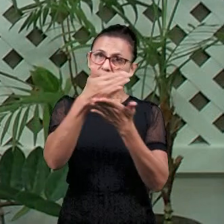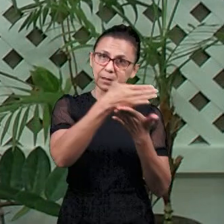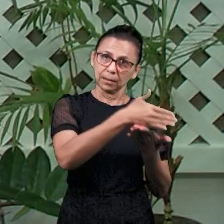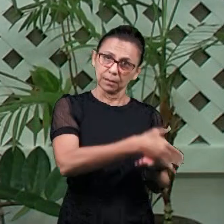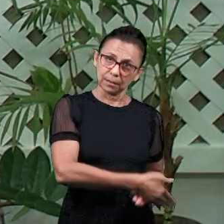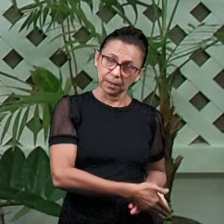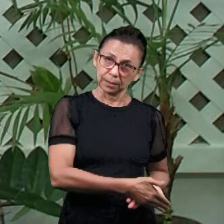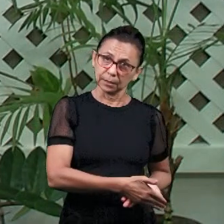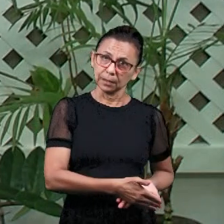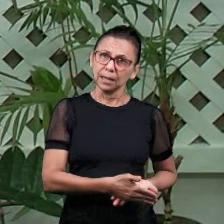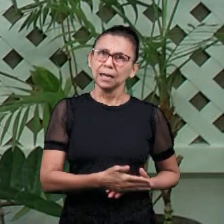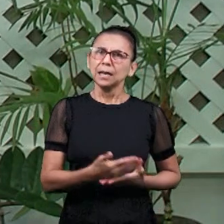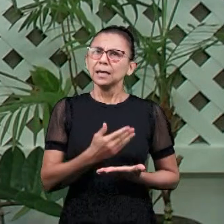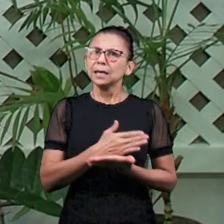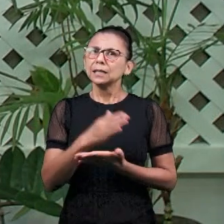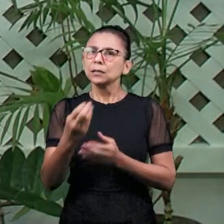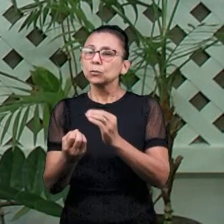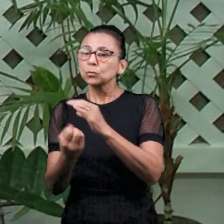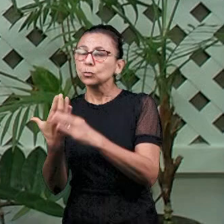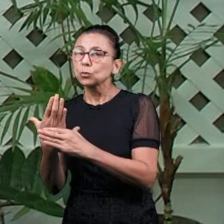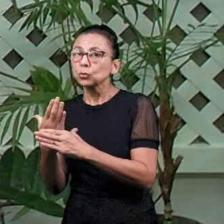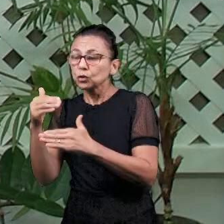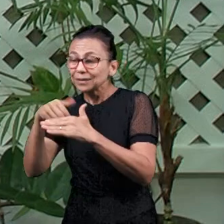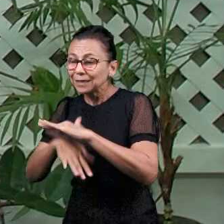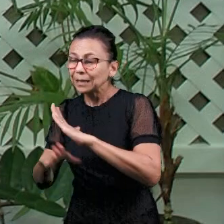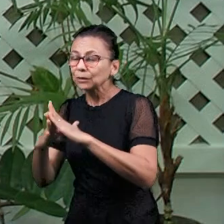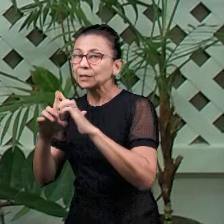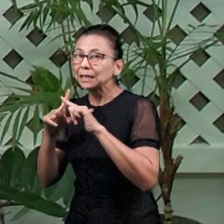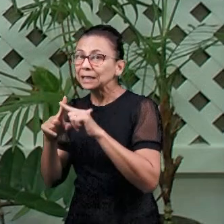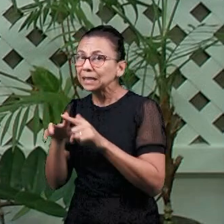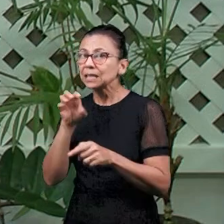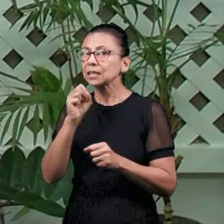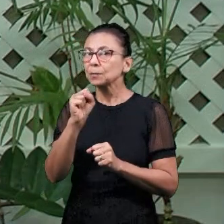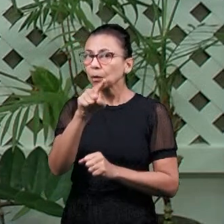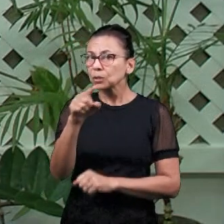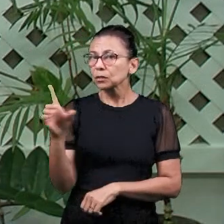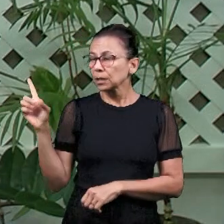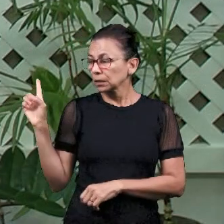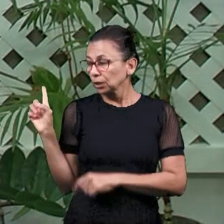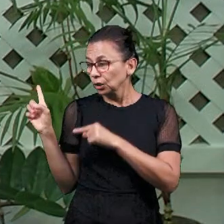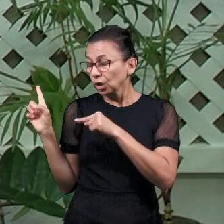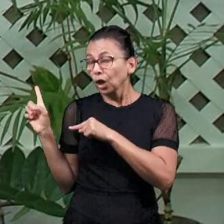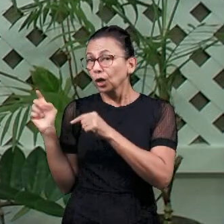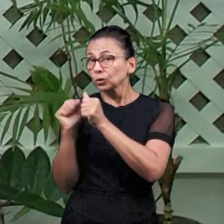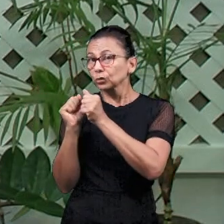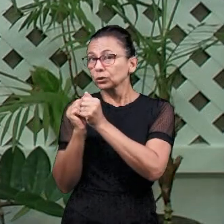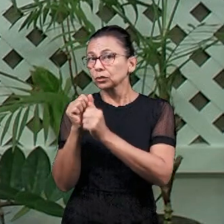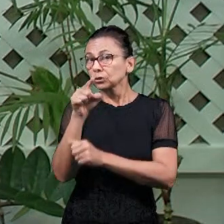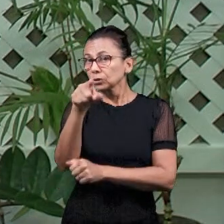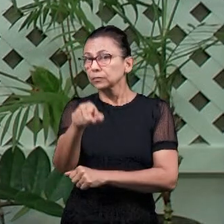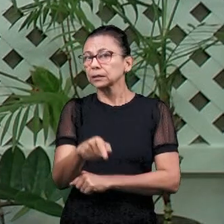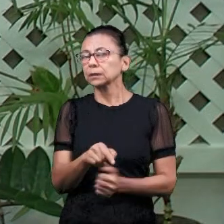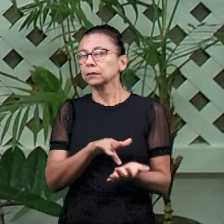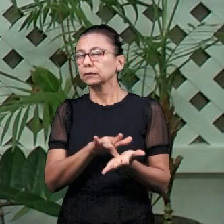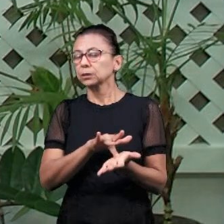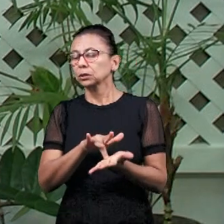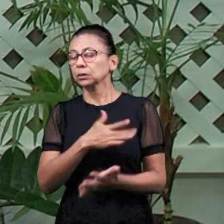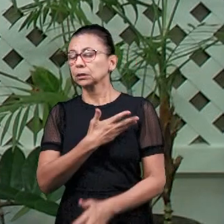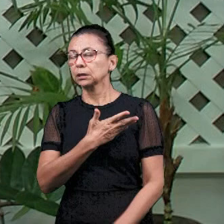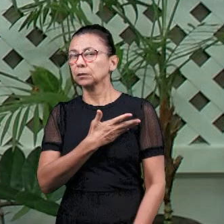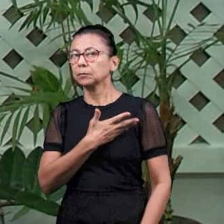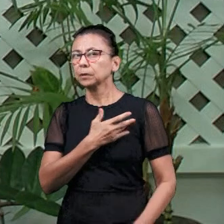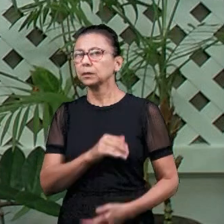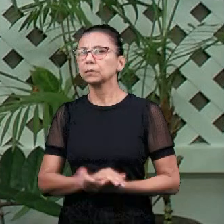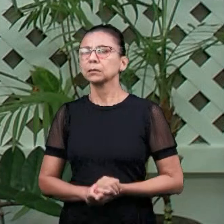à notre côté. Il est à votre côté. Il est en train de, il fait semblant qu'il est, mais il n'est pas.